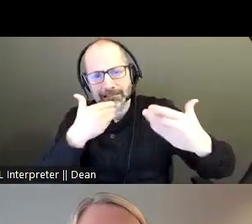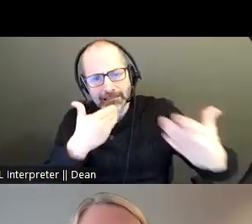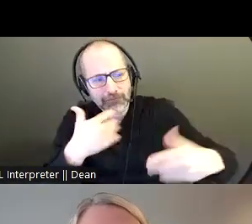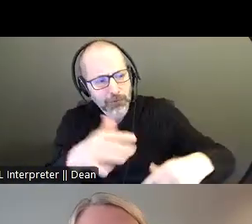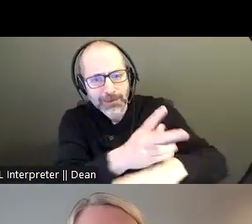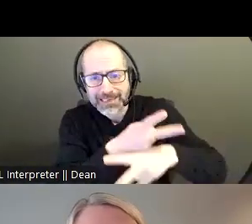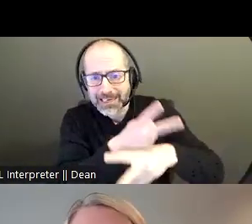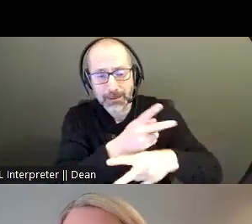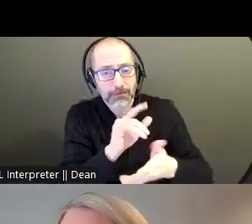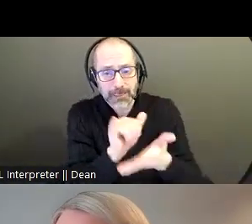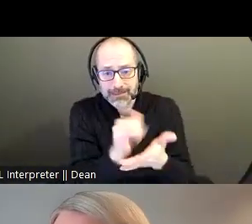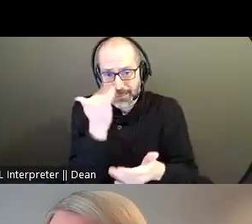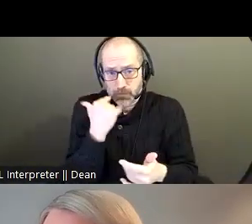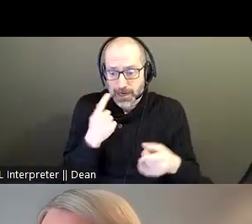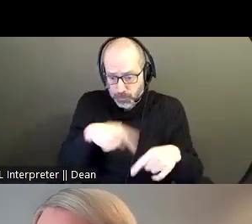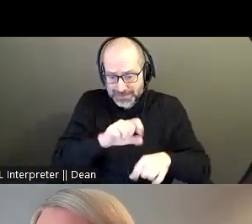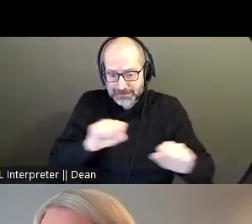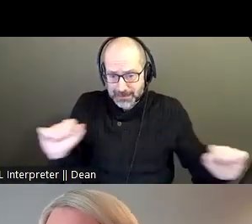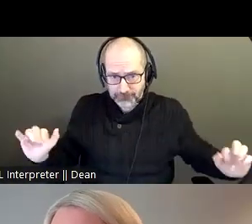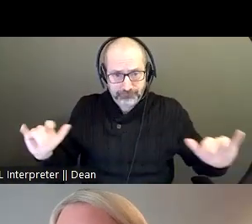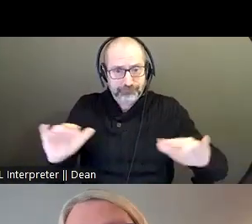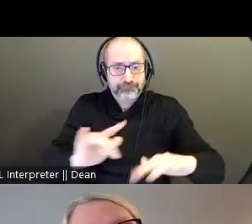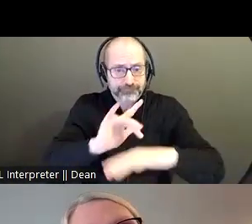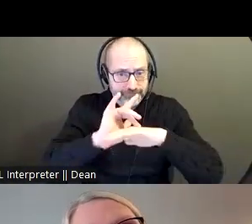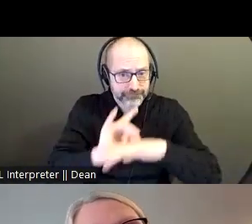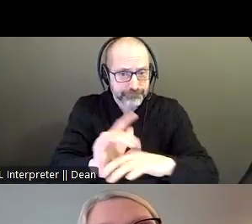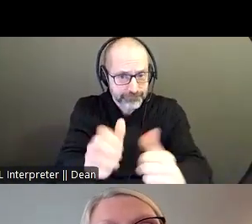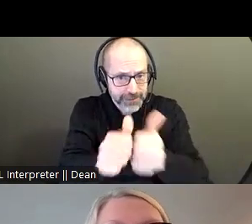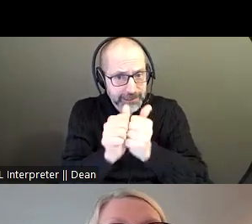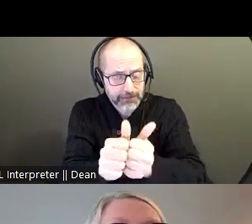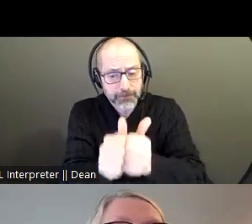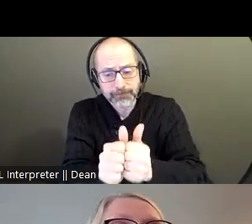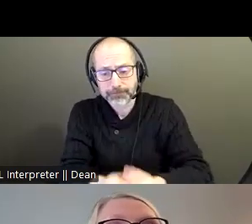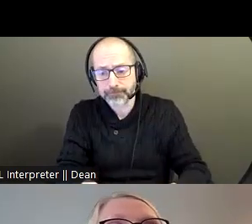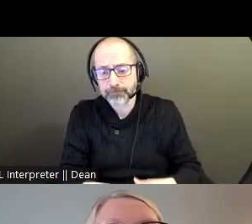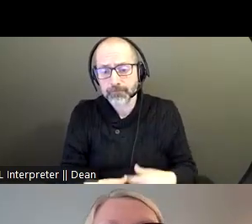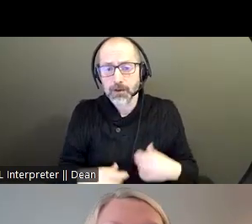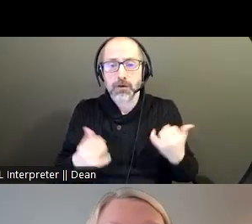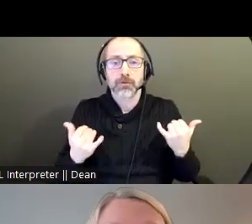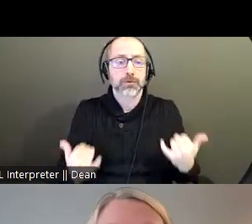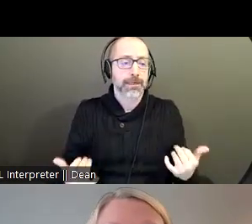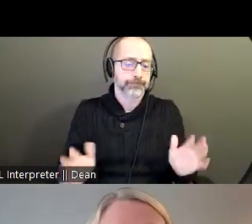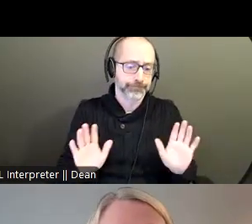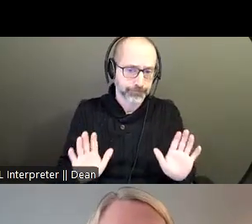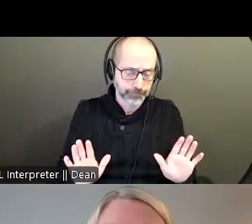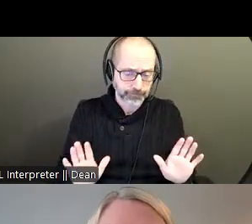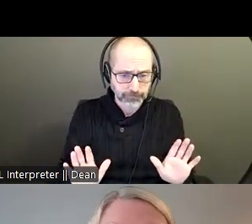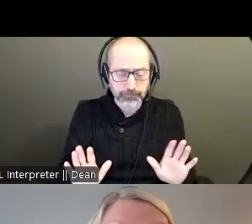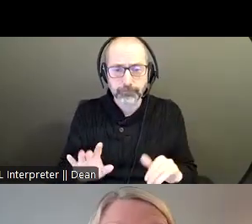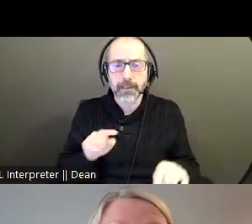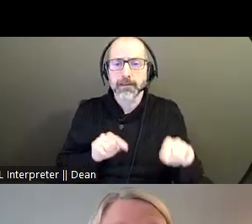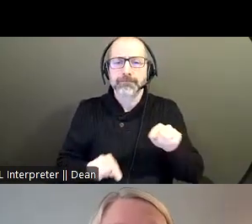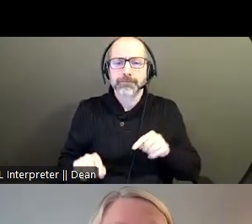et contemporaines qui prennent soin de la Terre qui nous soutient. Alors, avant d'aller plus loin,